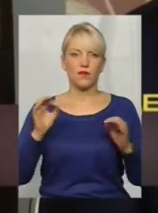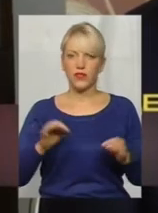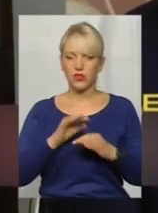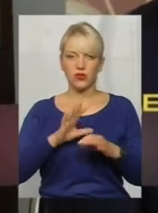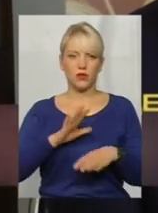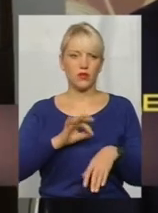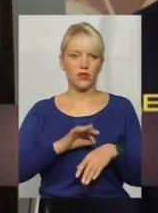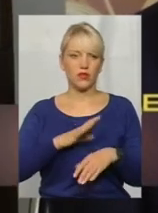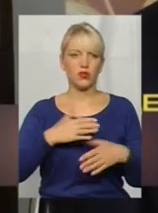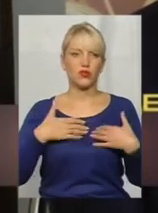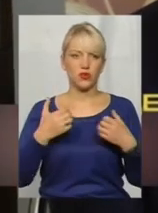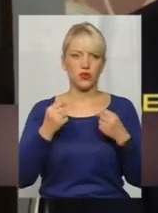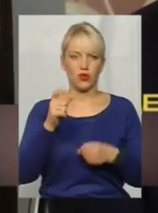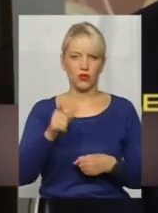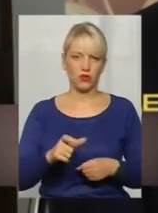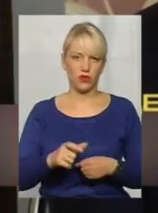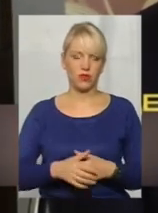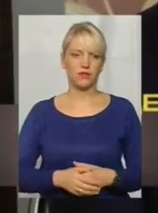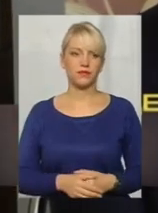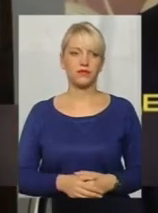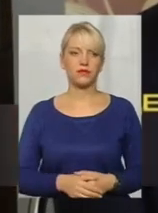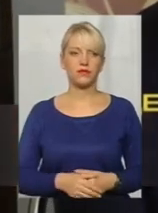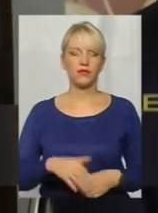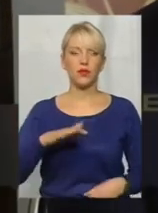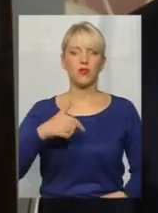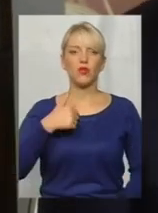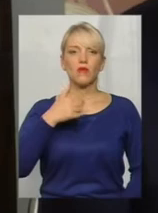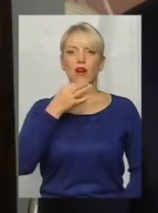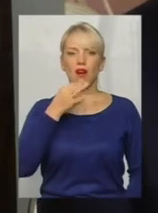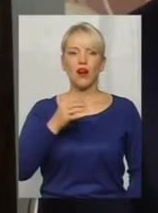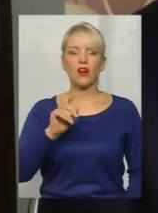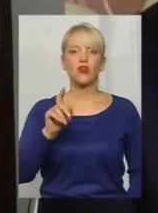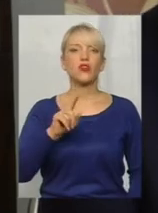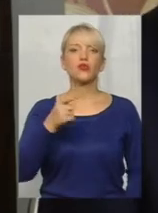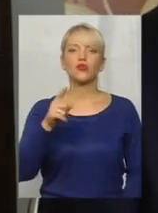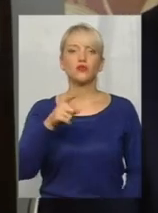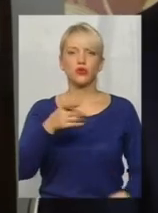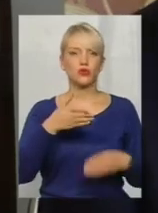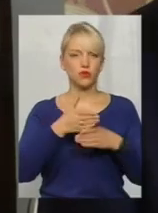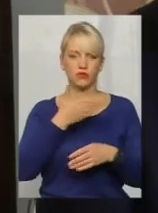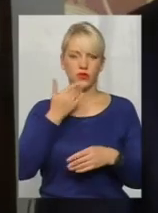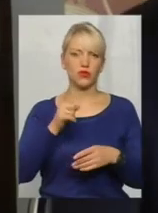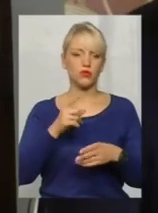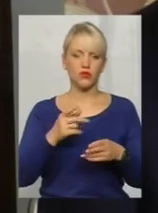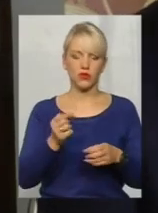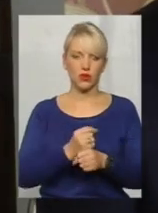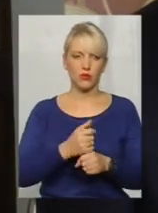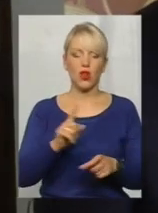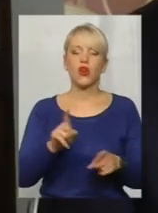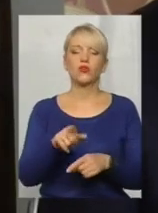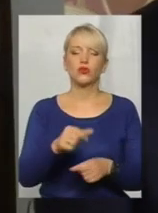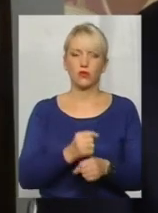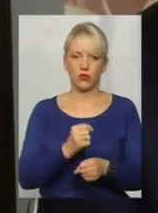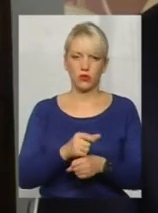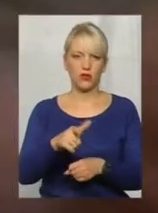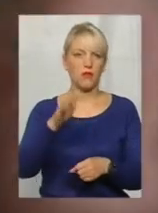хворів, здоровий, здоровісечки. Тоді я кажу, а що ви йому нічого не робите? Нічого йому робити, подивіться, він мертвий, в нього